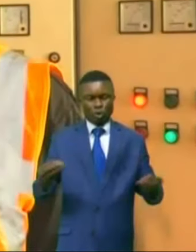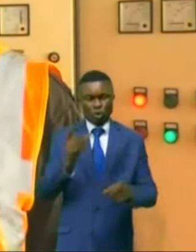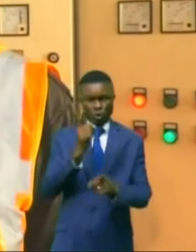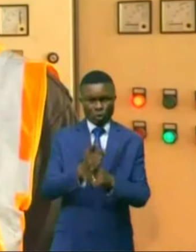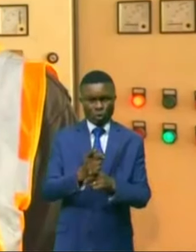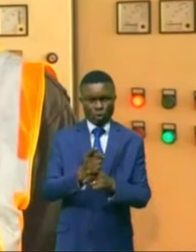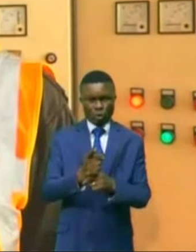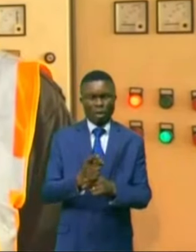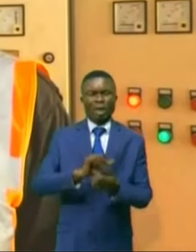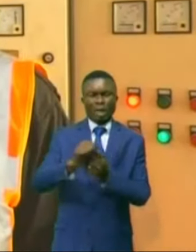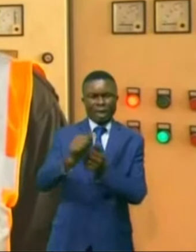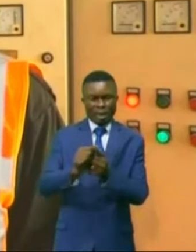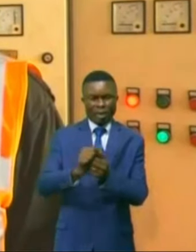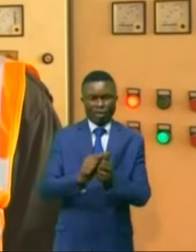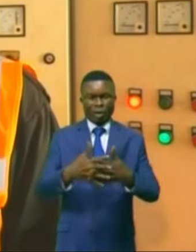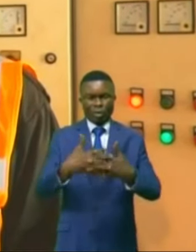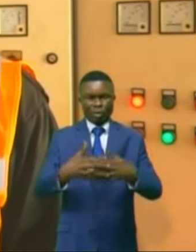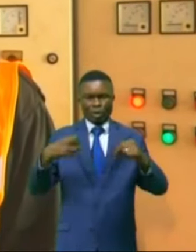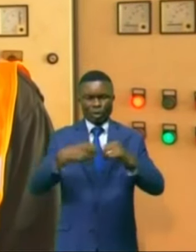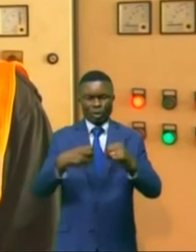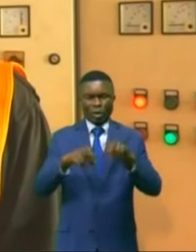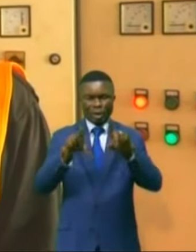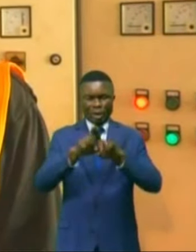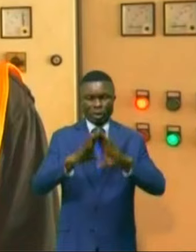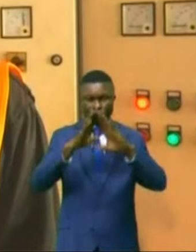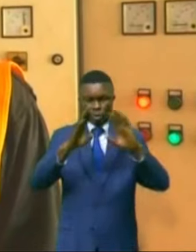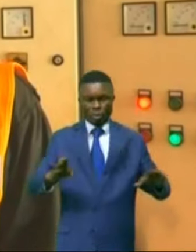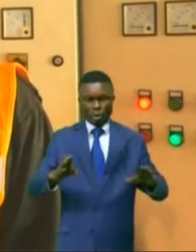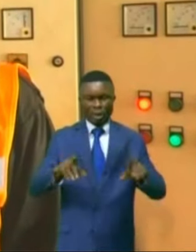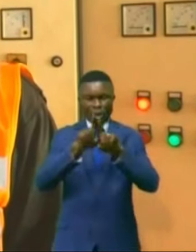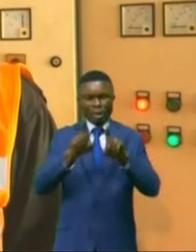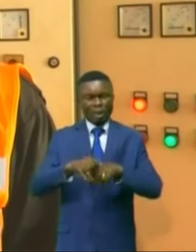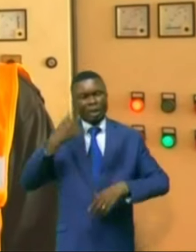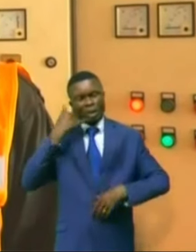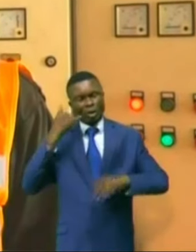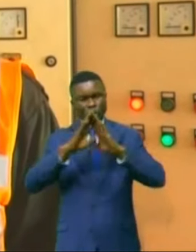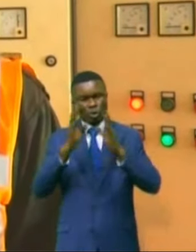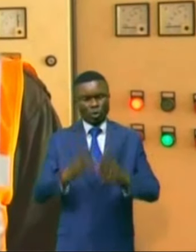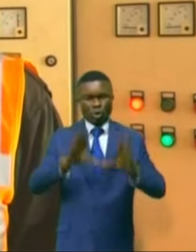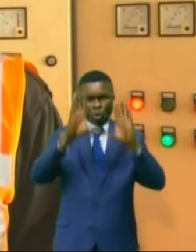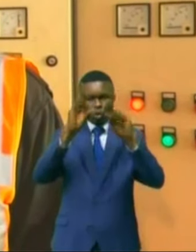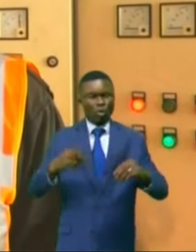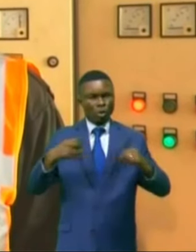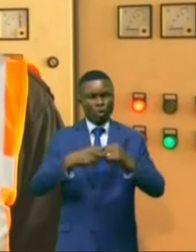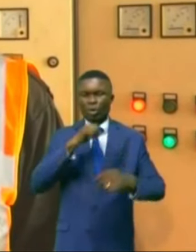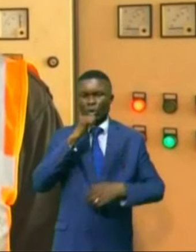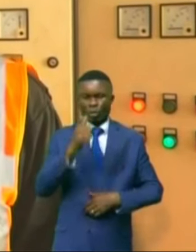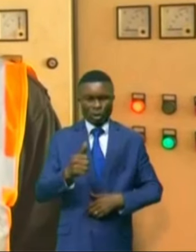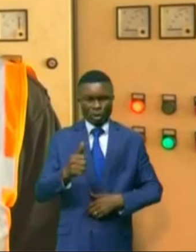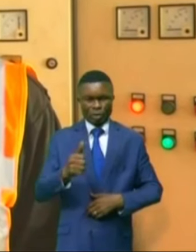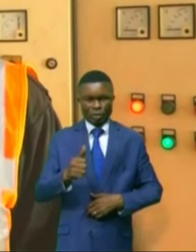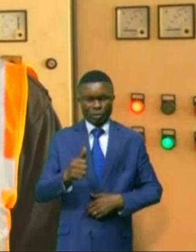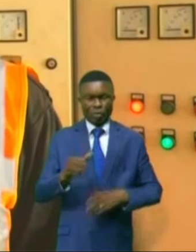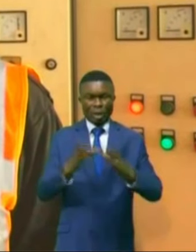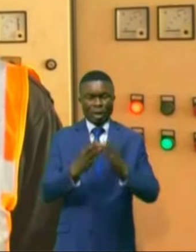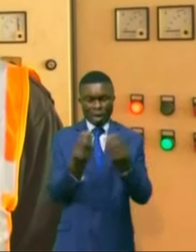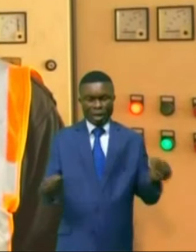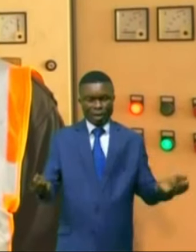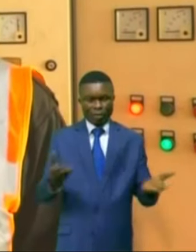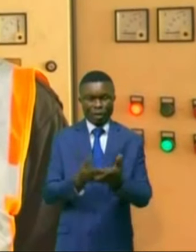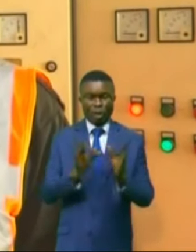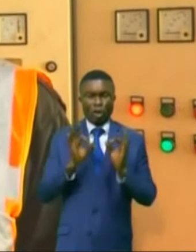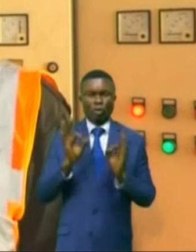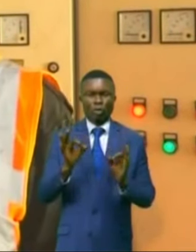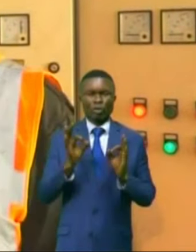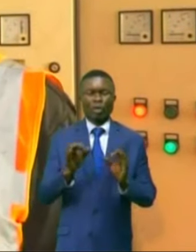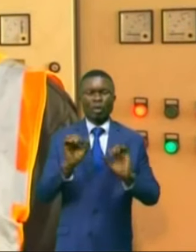le nettoyage des équipements électriques, électroniques et de télécom sans coupure d'électricité. Du coup, avec cette solution-là innovante,